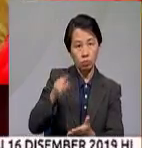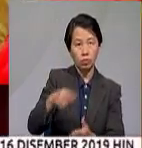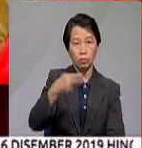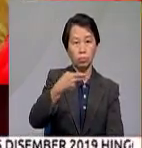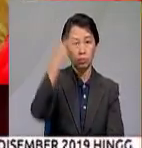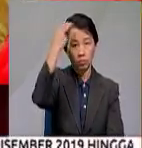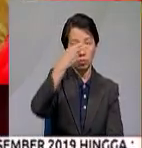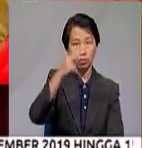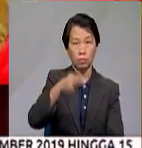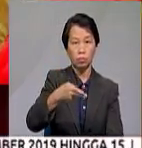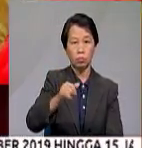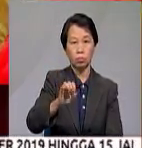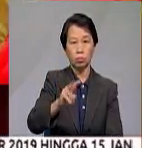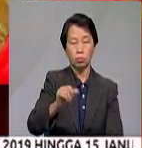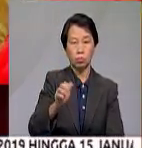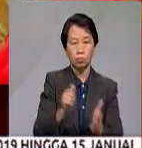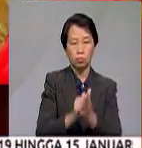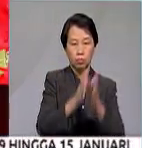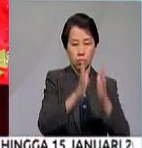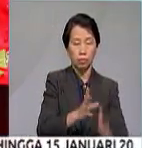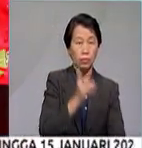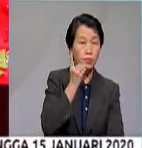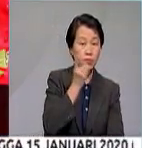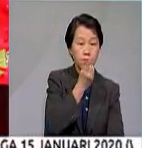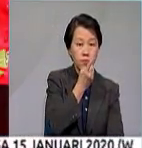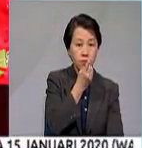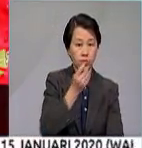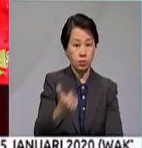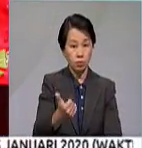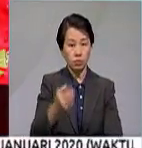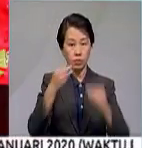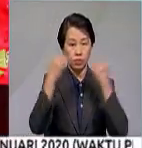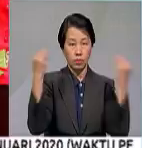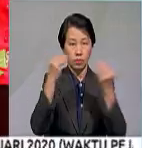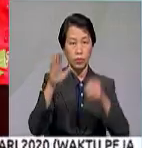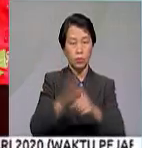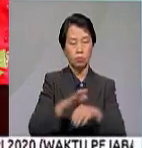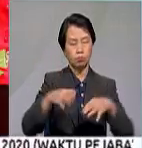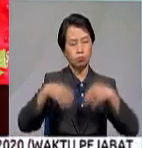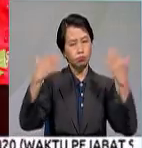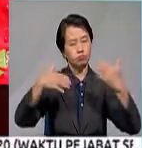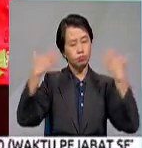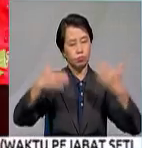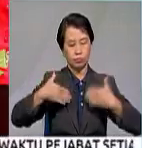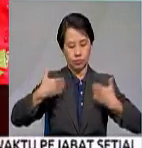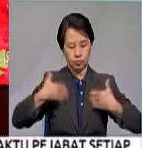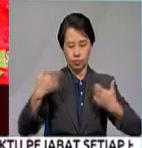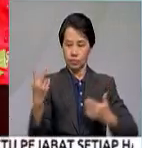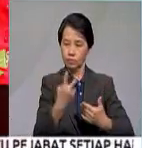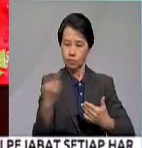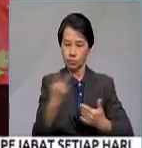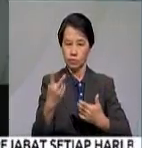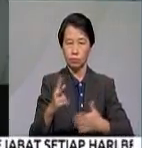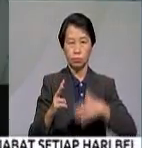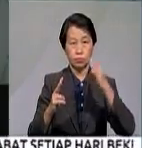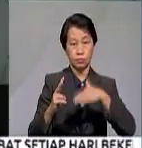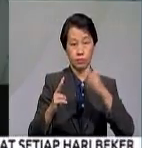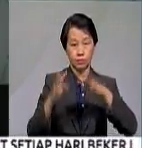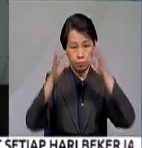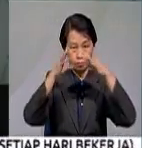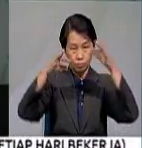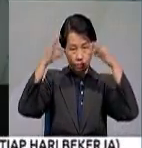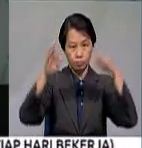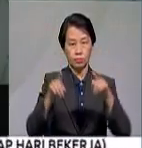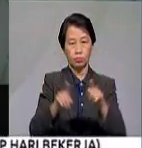Hajah Hawang bertemu jodoh dengan seorang duda. Yang menariknya, majlis berlangsung penuh gemilang dan meriah dengan kedua-dua mempelai di tata rias